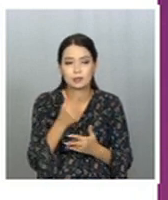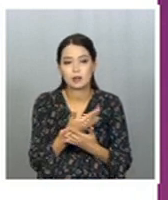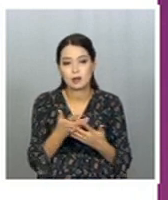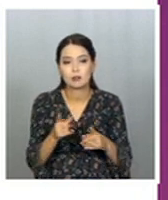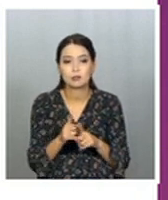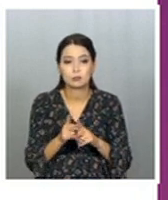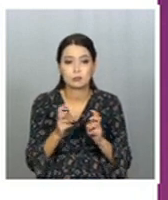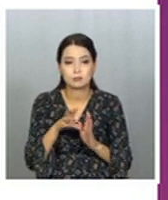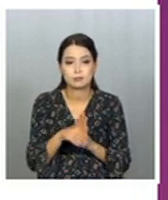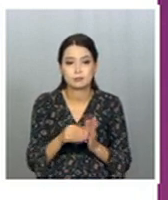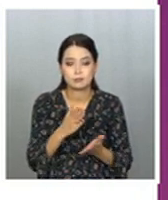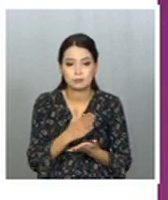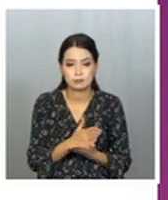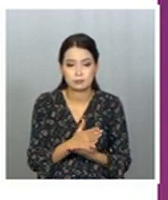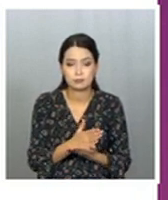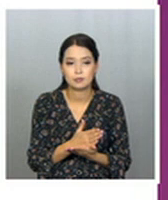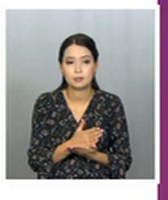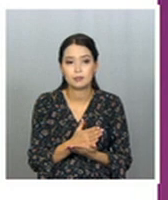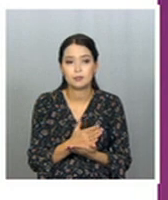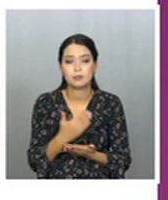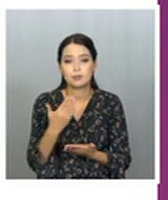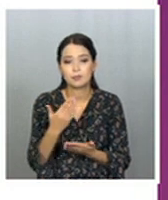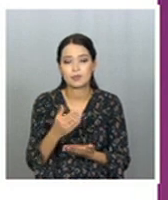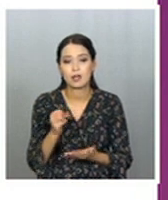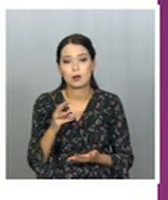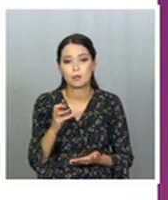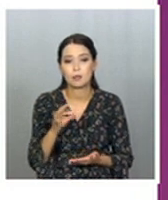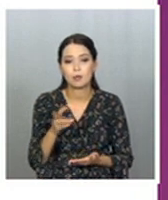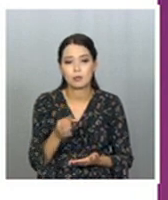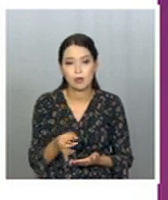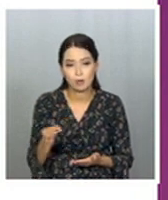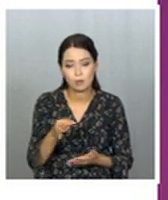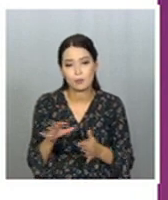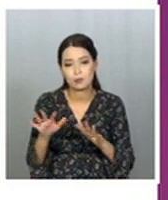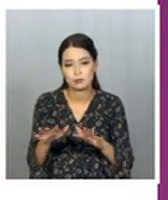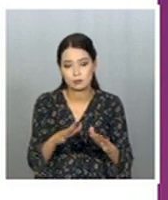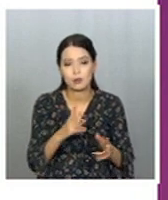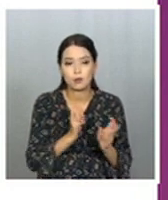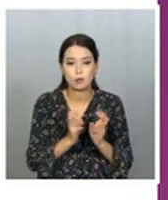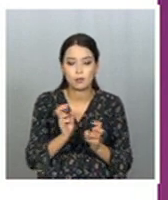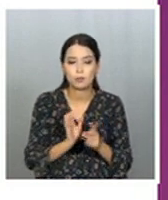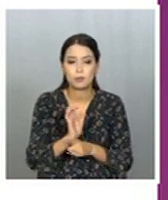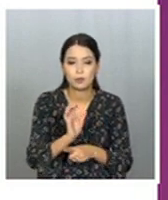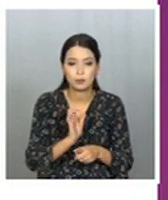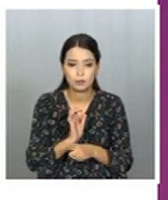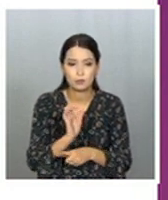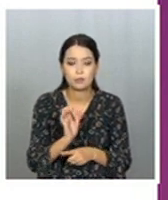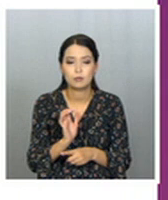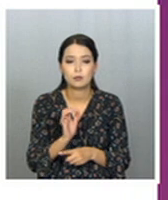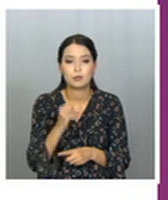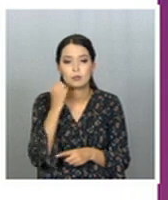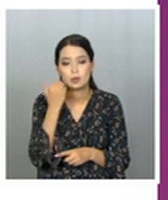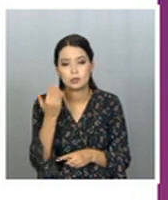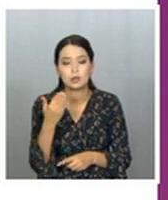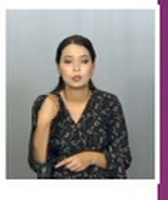байланысты. Алтынның көп бөлігін Ақмола мен Шығыс Қазақстан облыстарында өндіріп, Өскемен, Нұрсұлтан